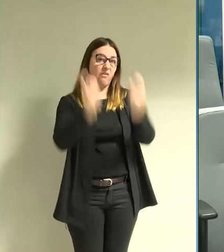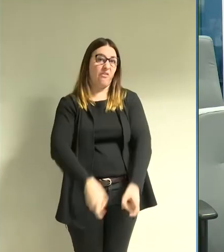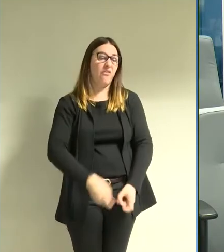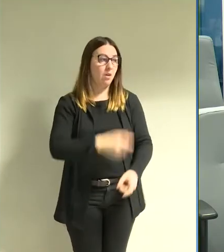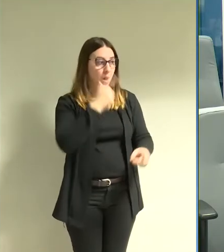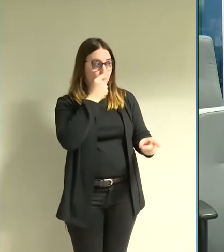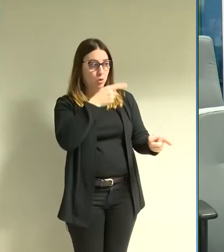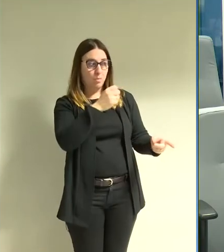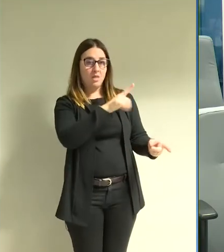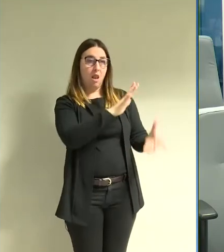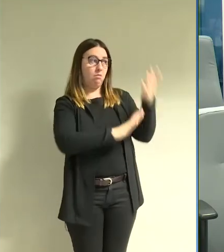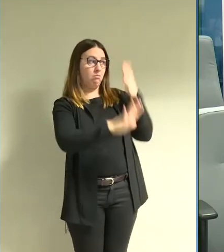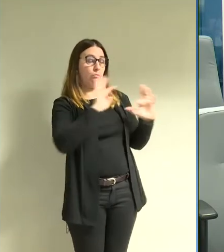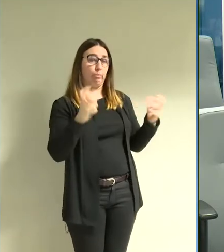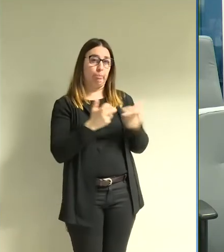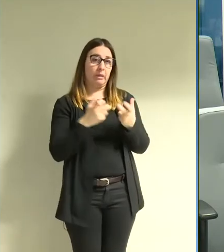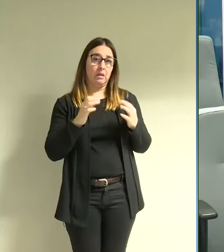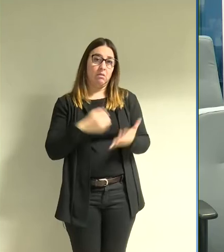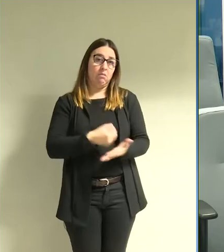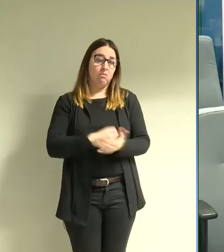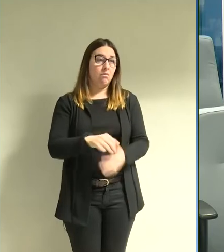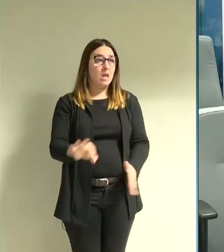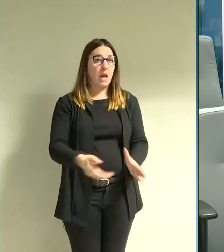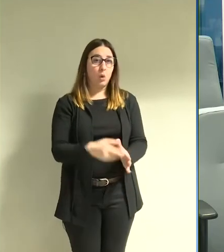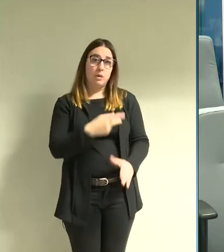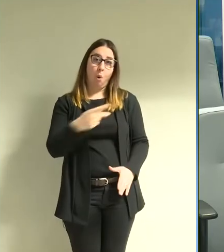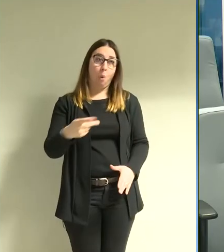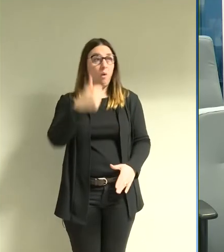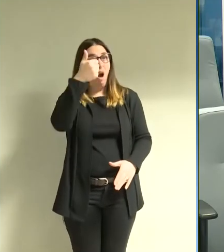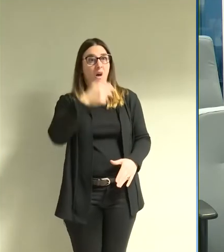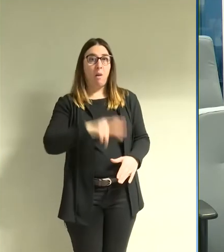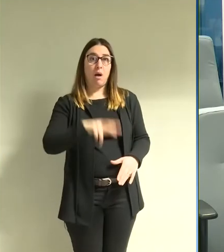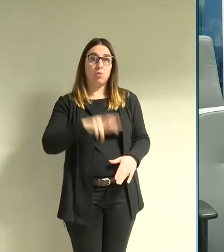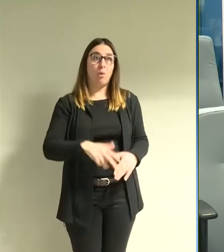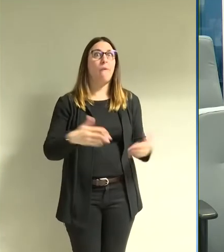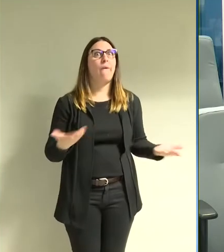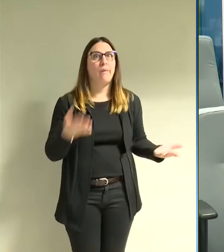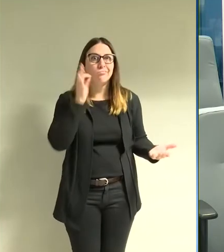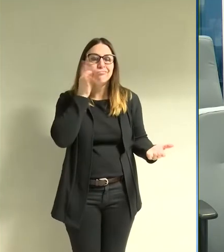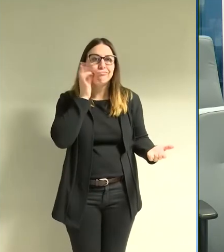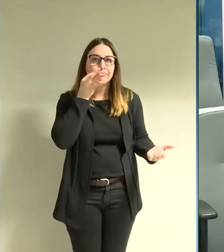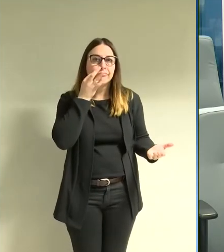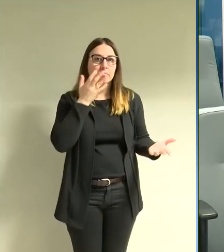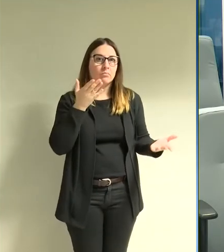pinel vient de rappeler les prix genre 50000 euros pour un appartement et cela accentue encore la